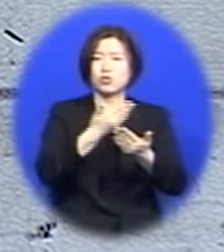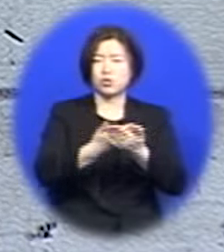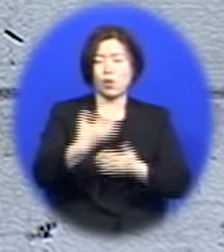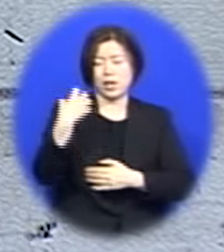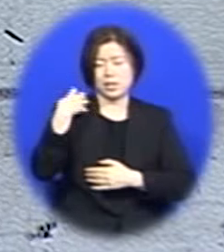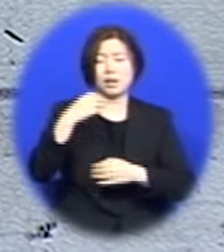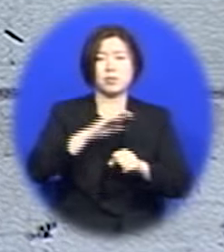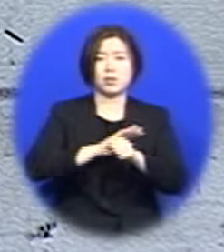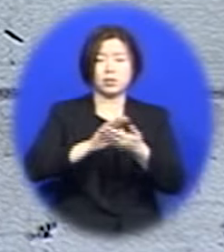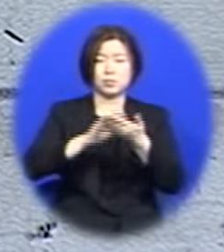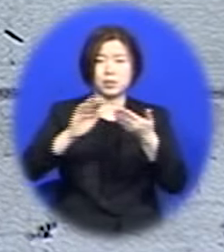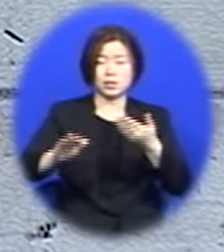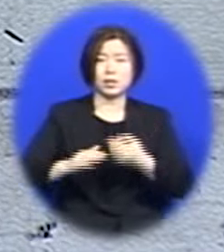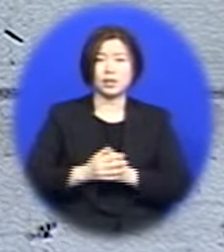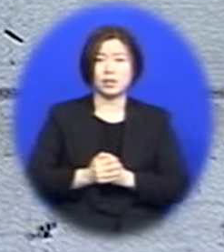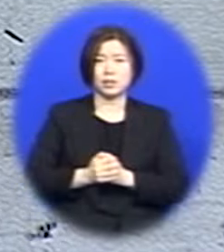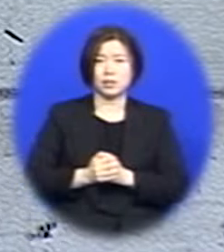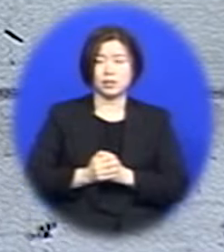사명입니다.